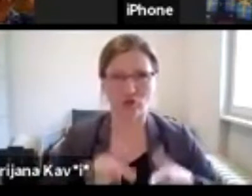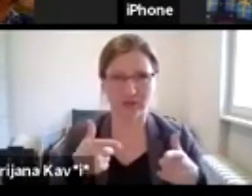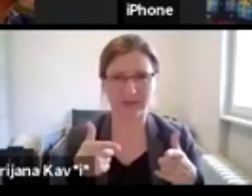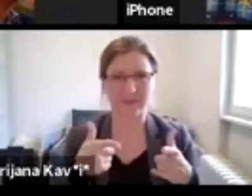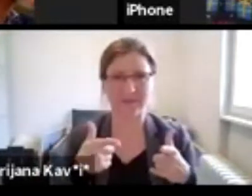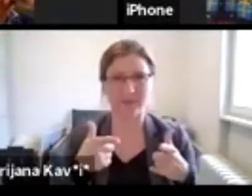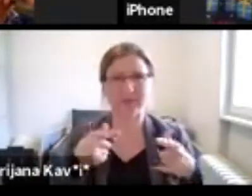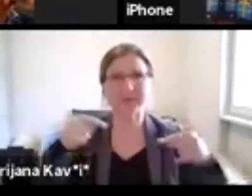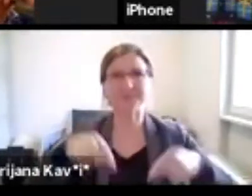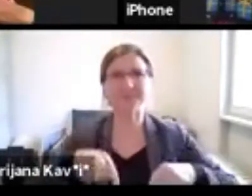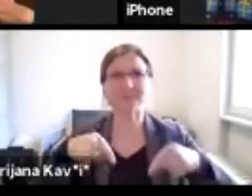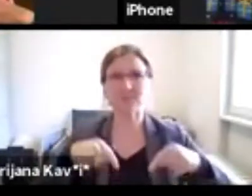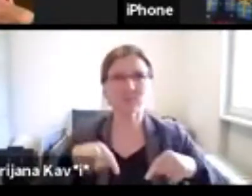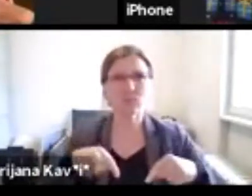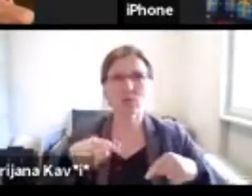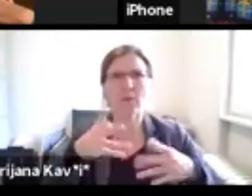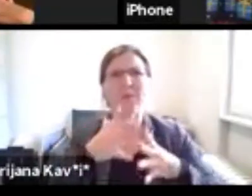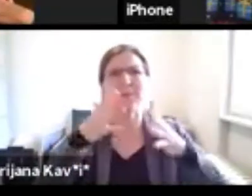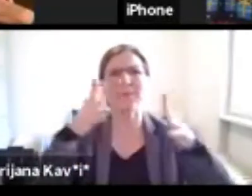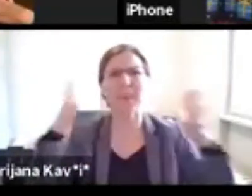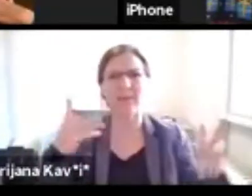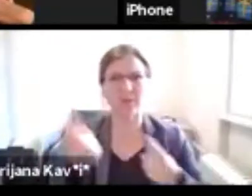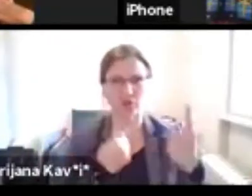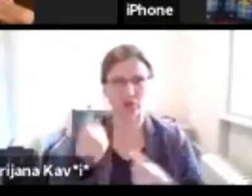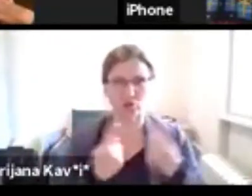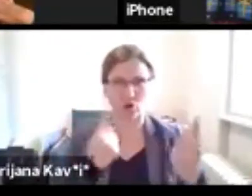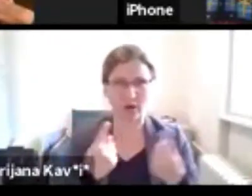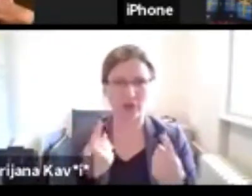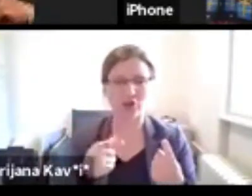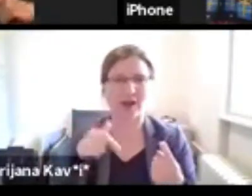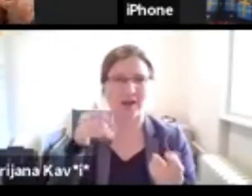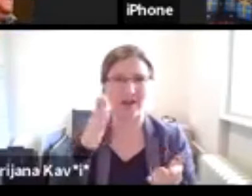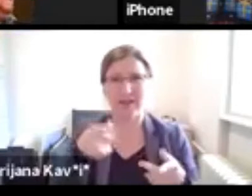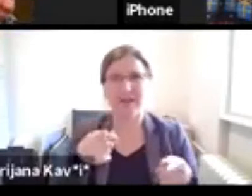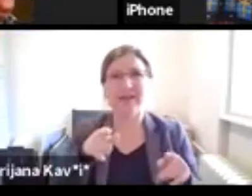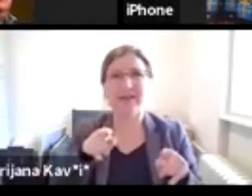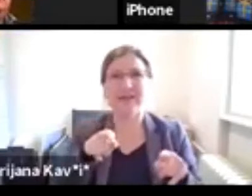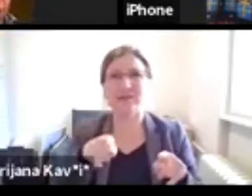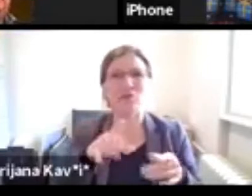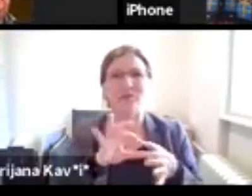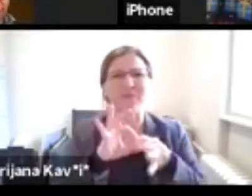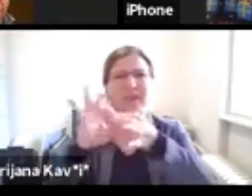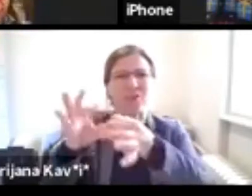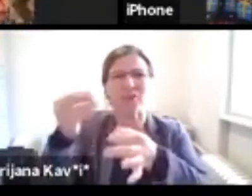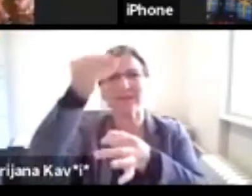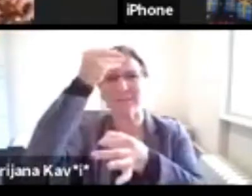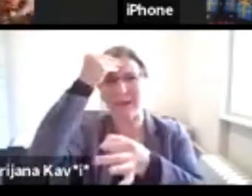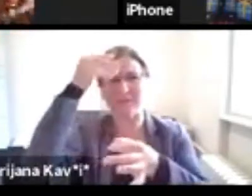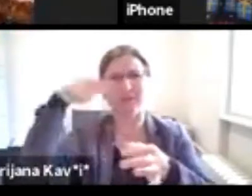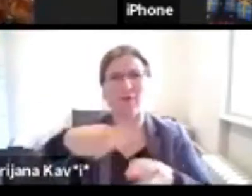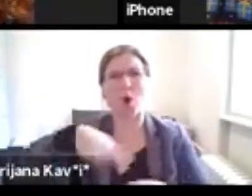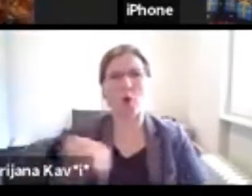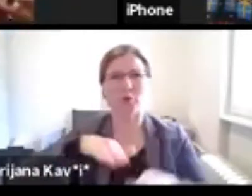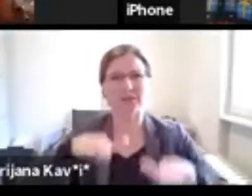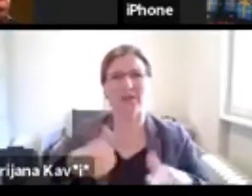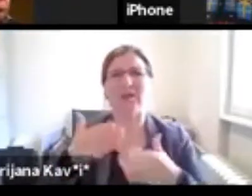je događaj svih događaja koji će obilježiti ovaj okrugli stol za sve vijeke. Dragi Vojne, hvala